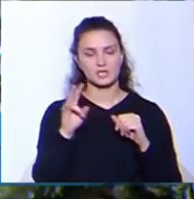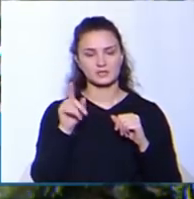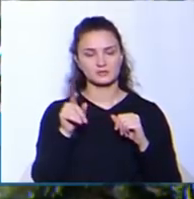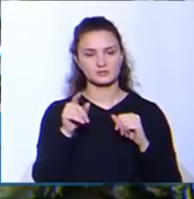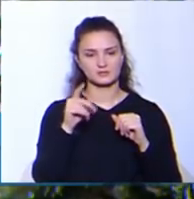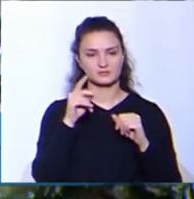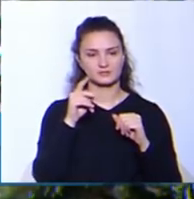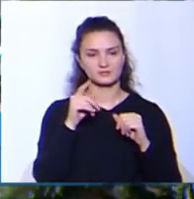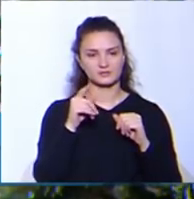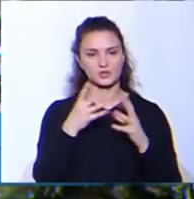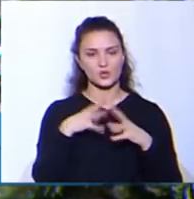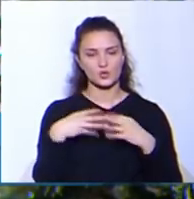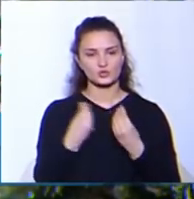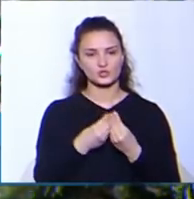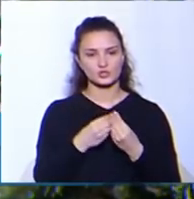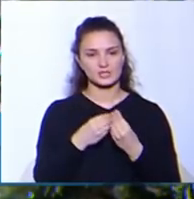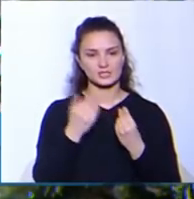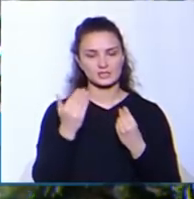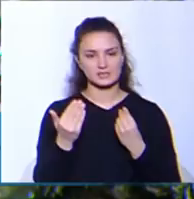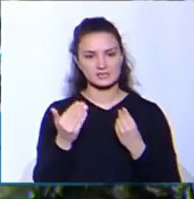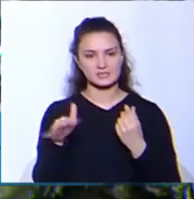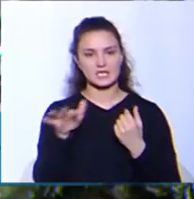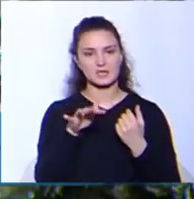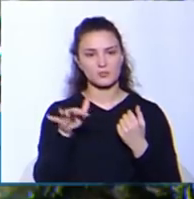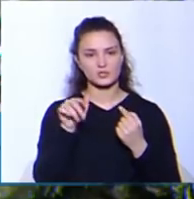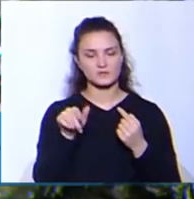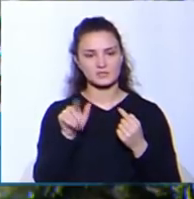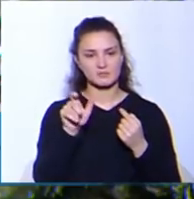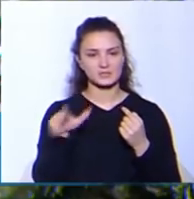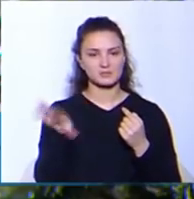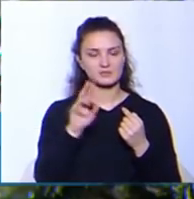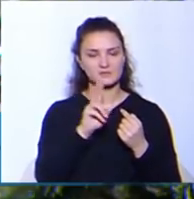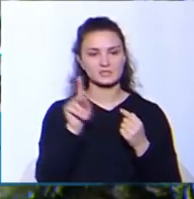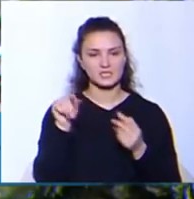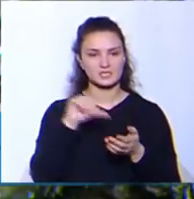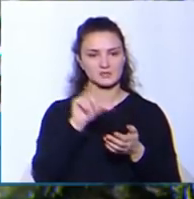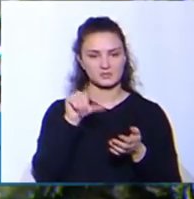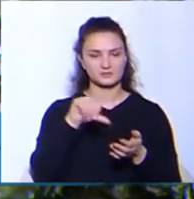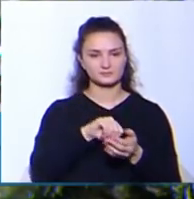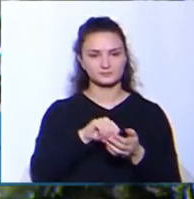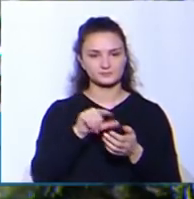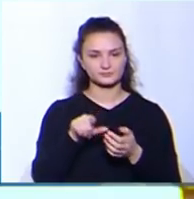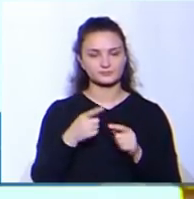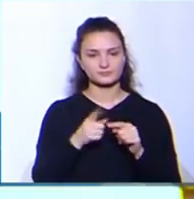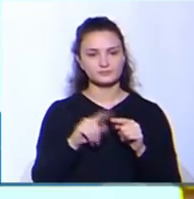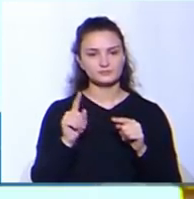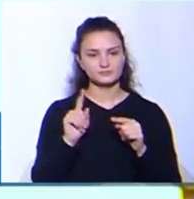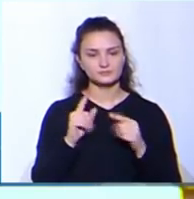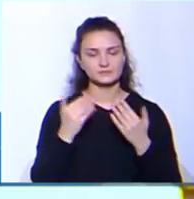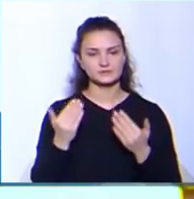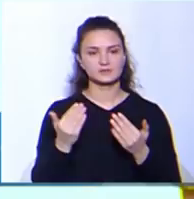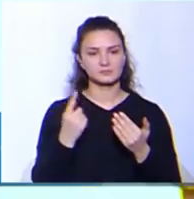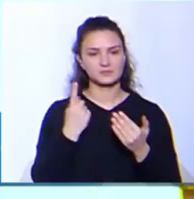გამორჩეს მხედველობიდან ოჯახს, ოჯახის გარემოცვას, იმ სოციუმს, რომელშიც ამ ადამიანს უწევს ყოფნა. იმიტომ რომ